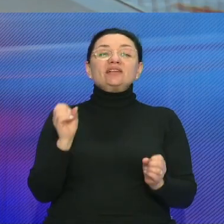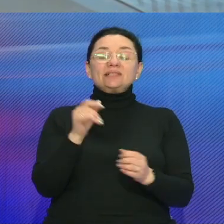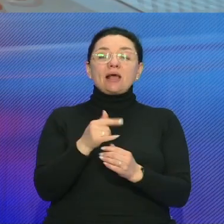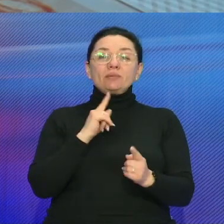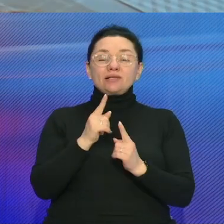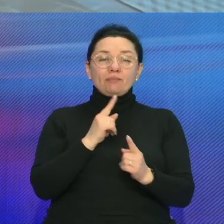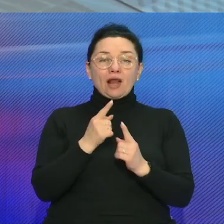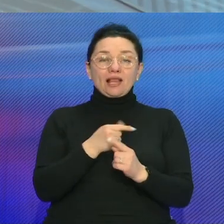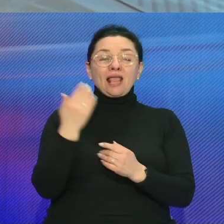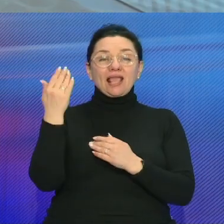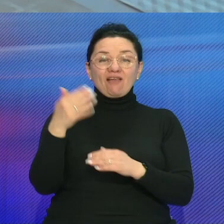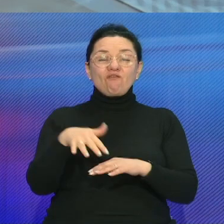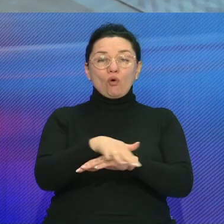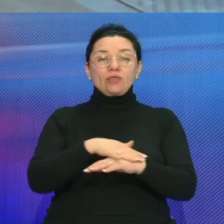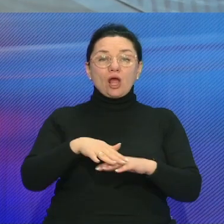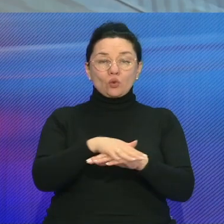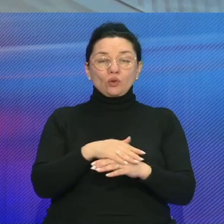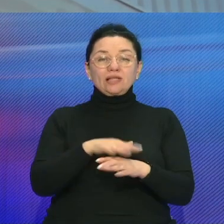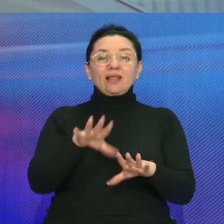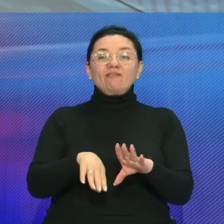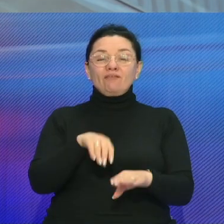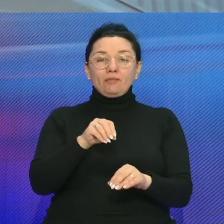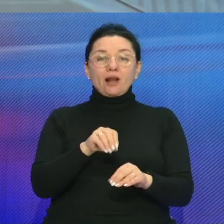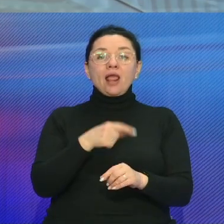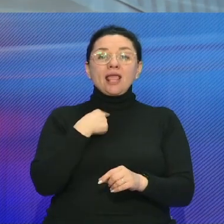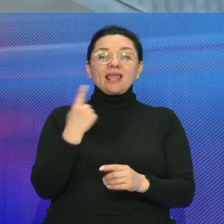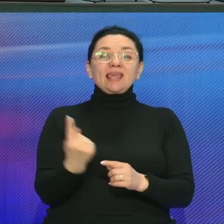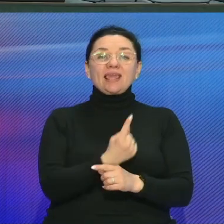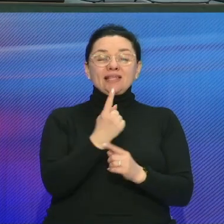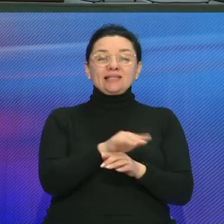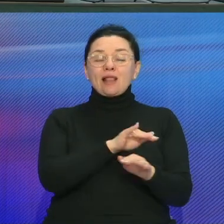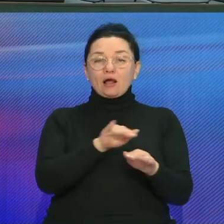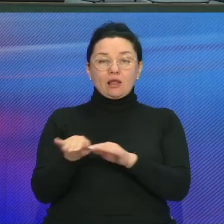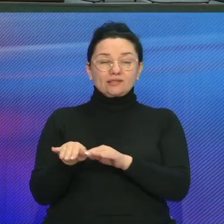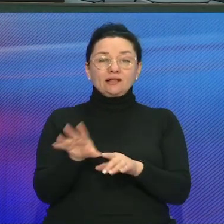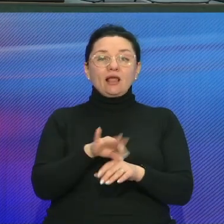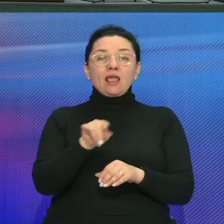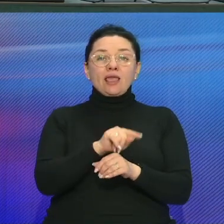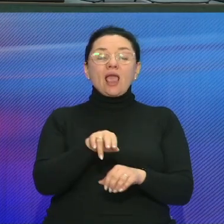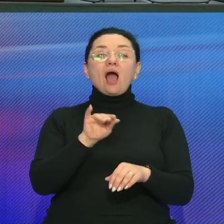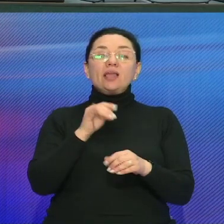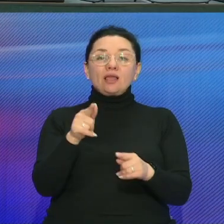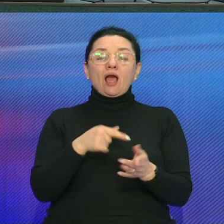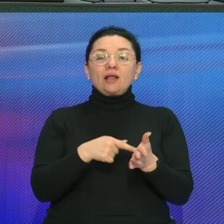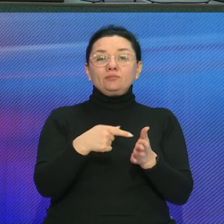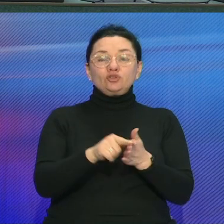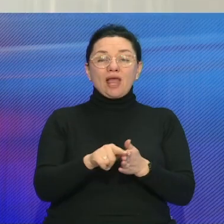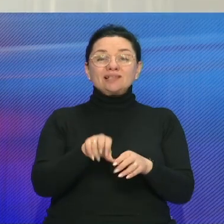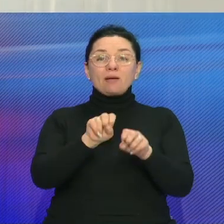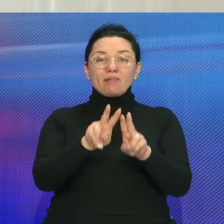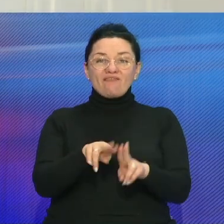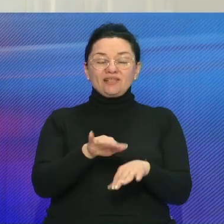кандидатуру народные выбранники подтримали одноголосно. Депутаты означали профессионализм, деловую хватку и